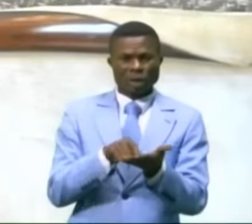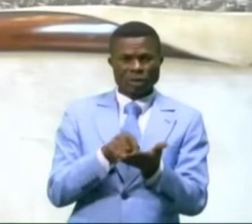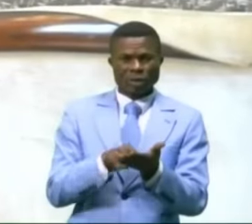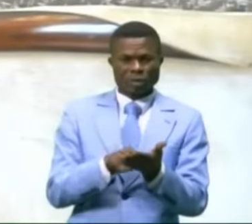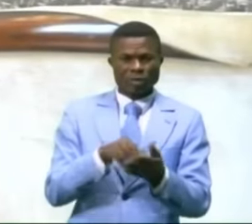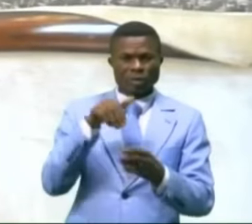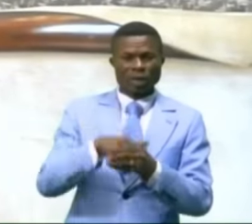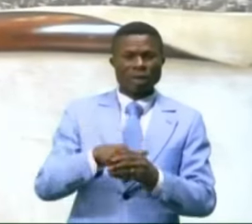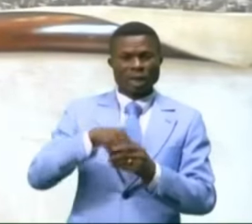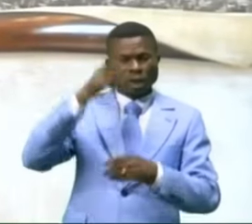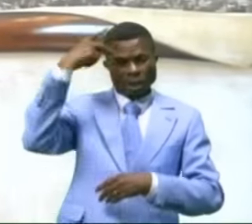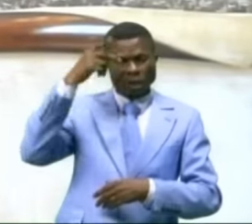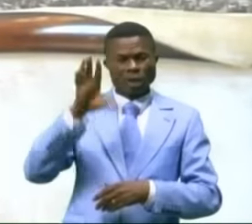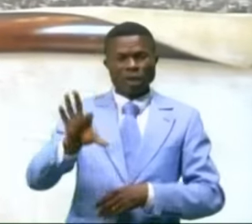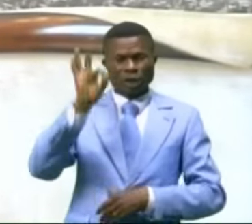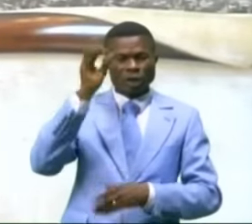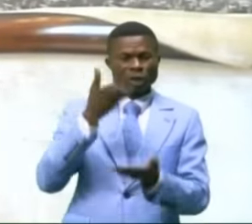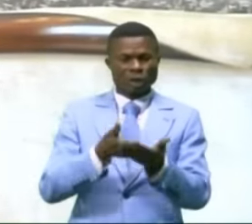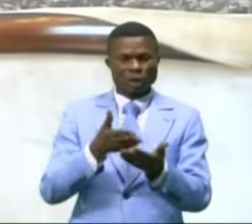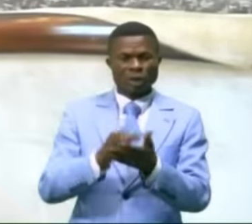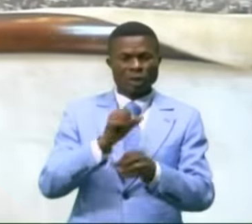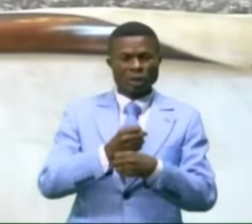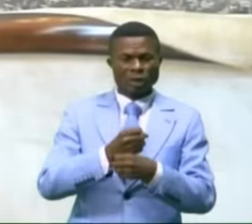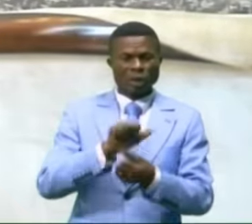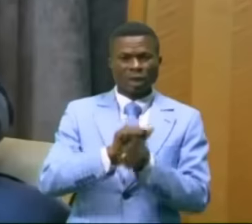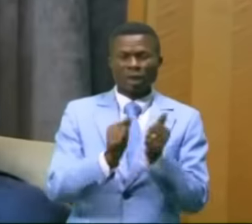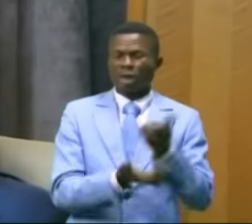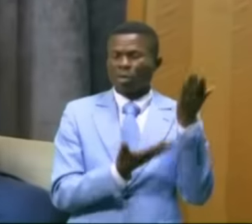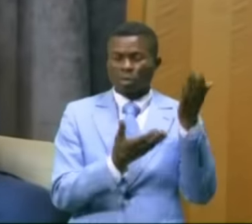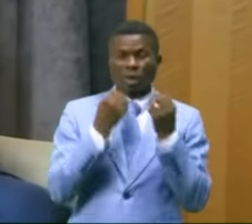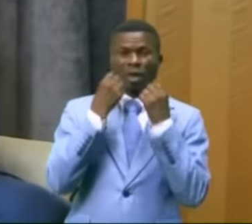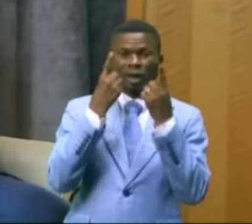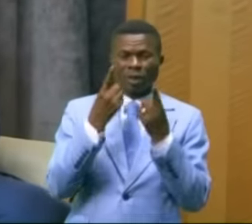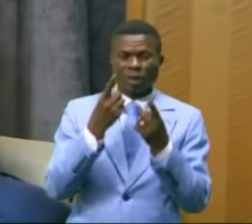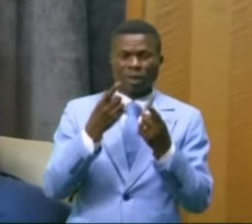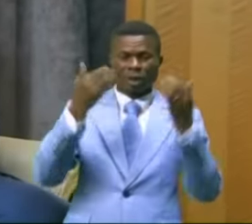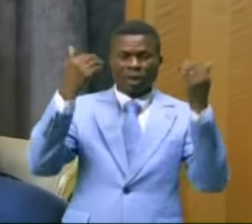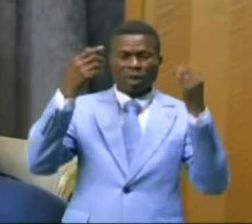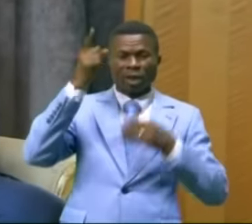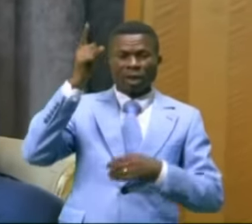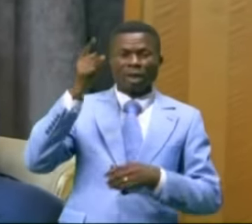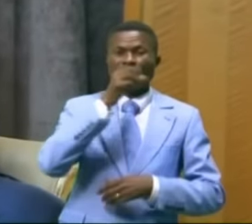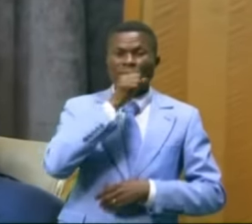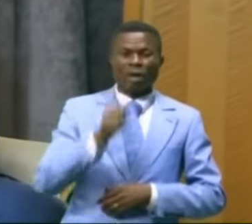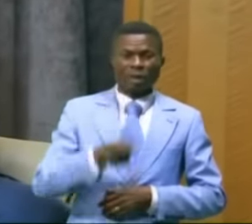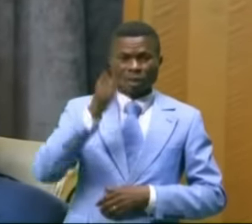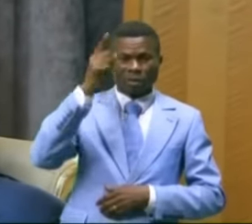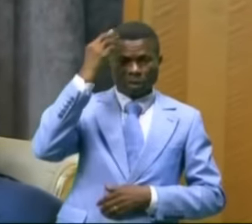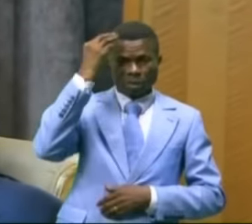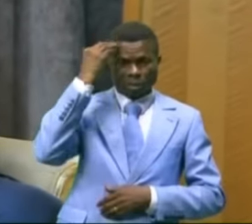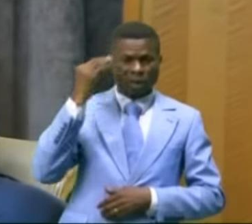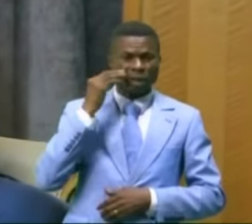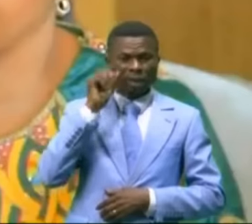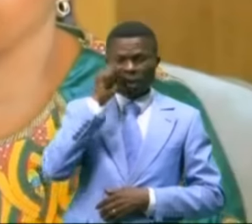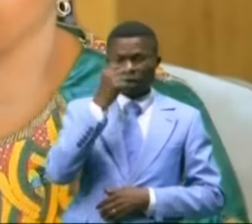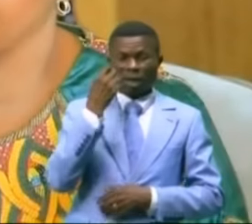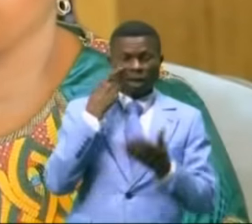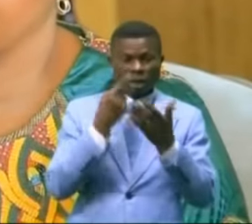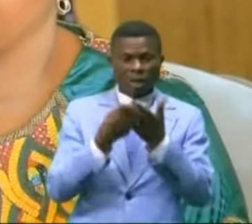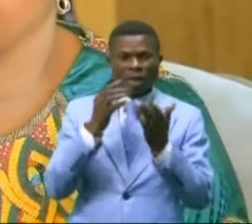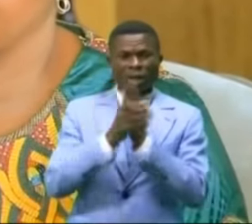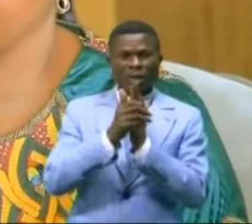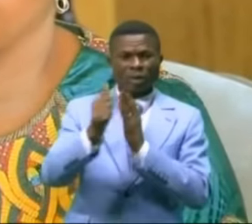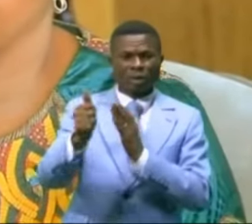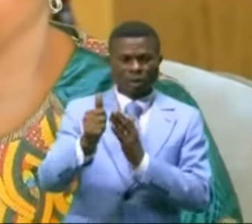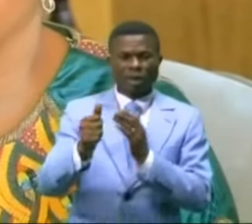camps politiques, cette nomination a créé un effet surprise. Le chef du gouvernement sortant reste, lui, marqué par les qualités